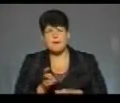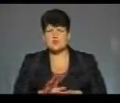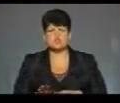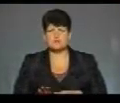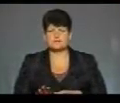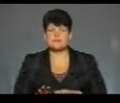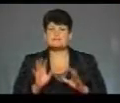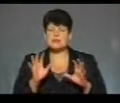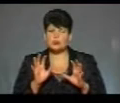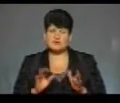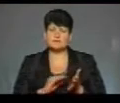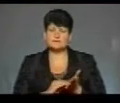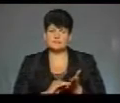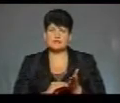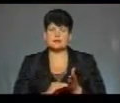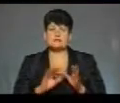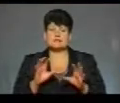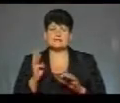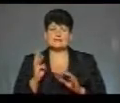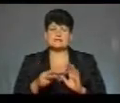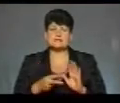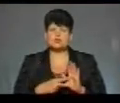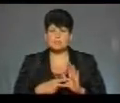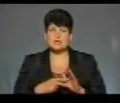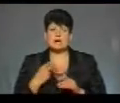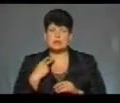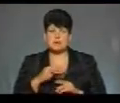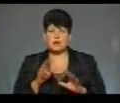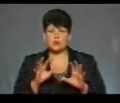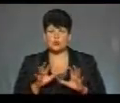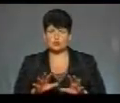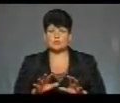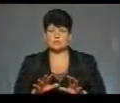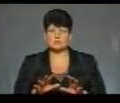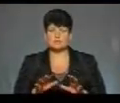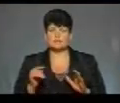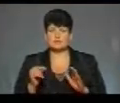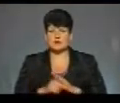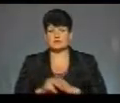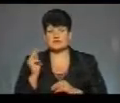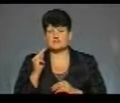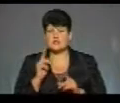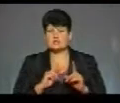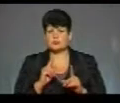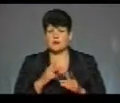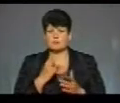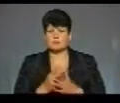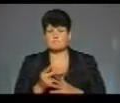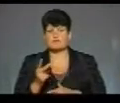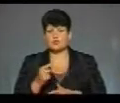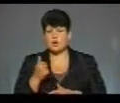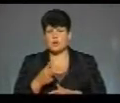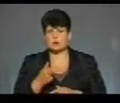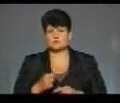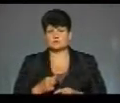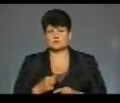В законодавстві передбачена стаття 337 Кримінального кодексу «Ухилення від проходження навчальних зборів», яка передбачає до 1,5 року обмеження